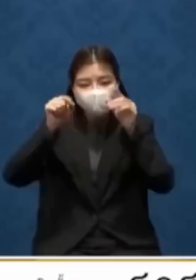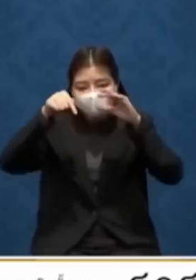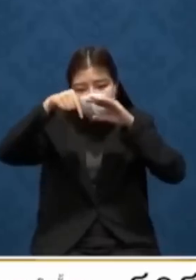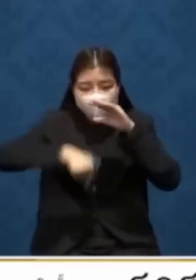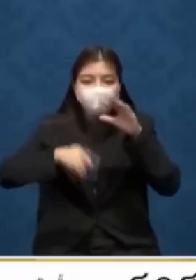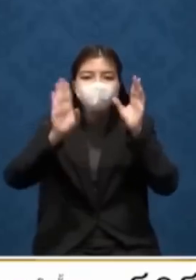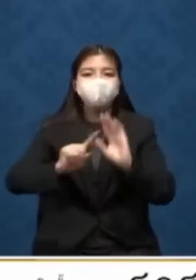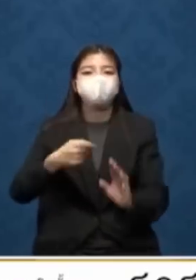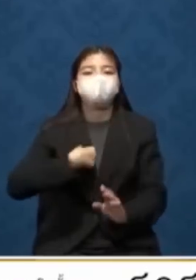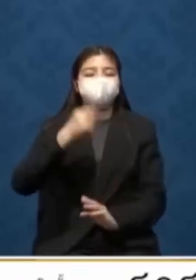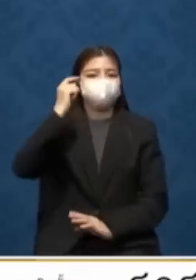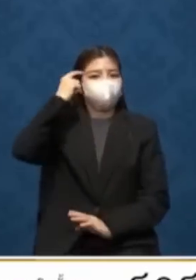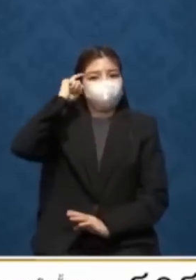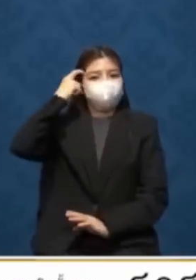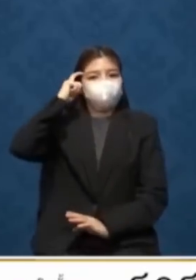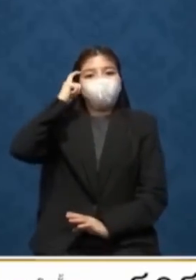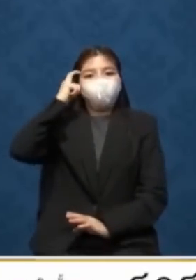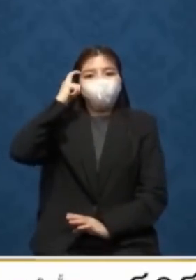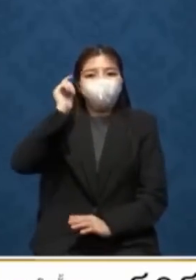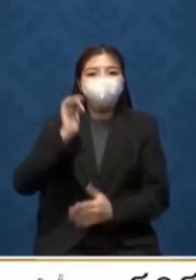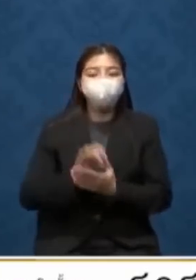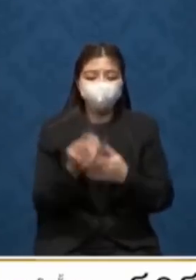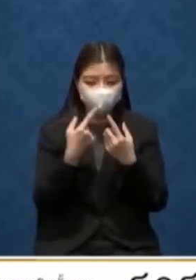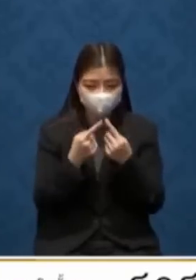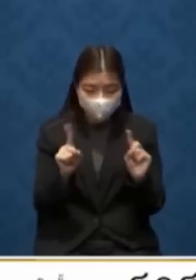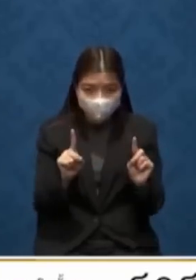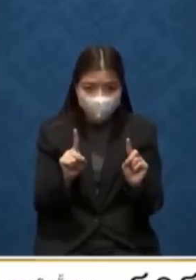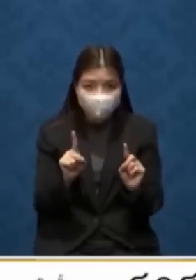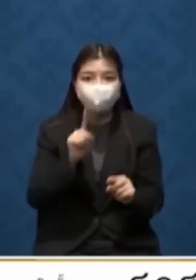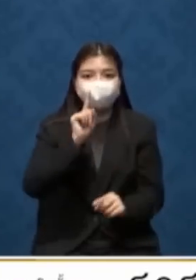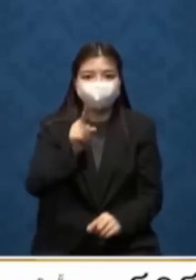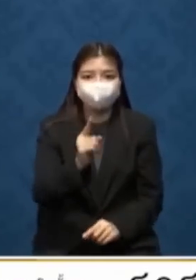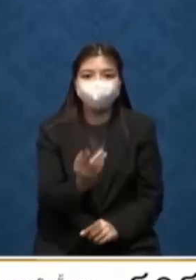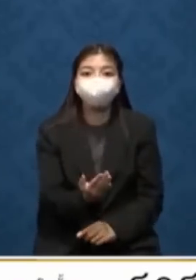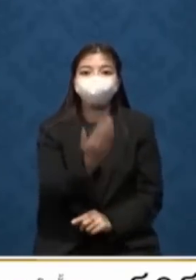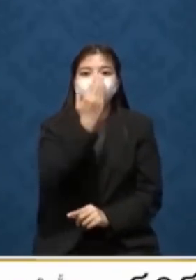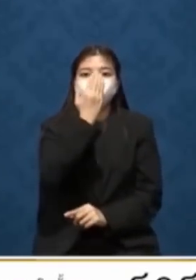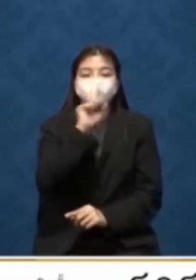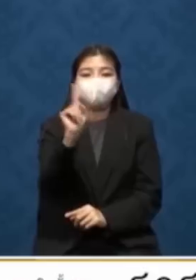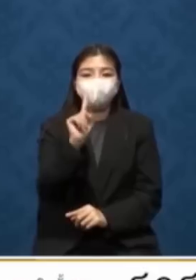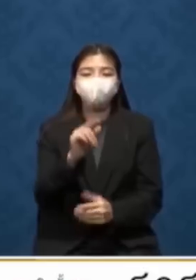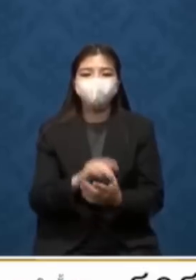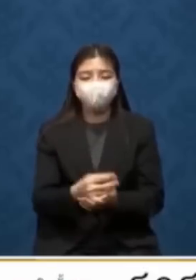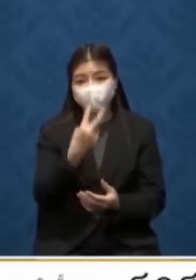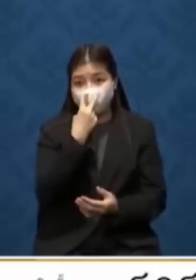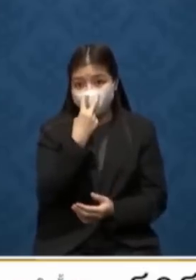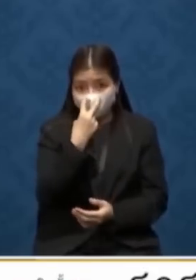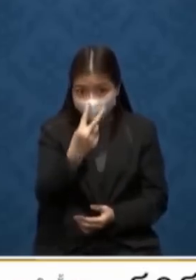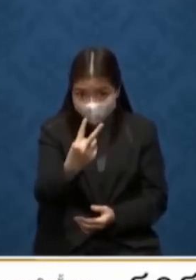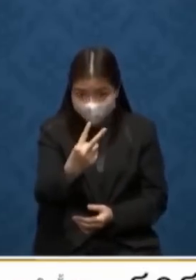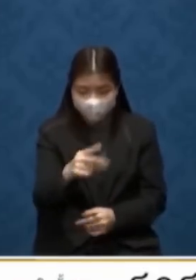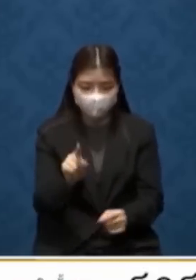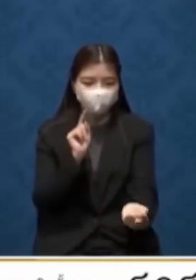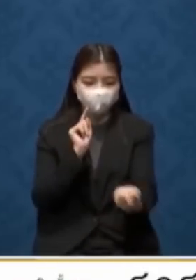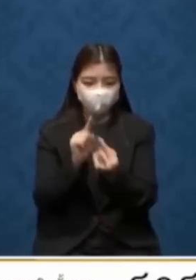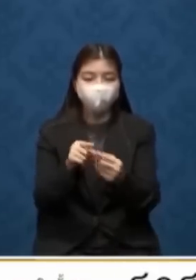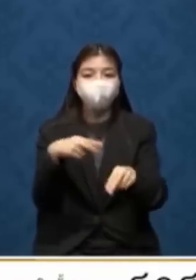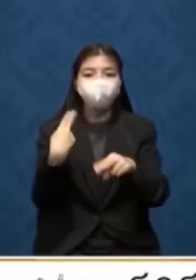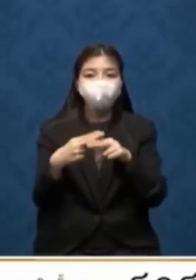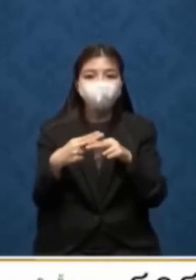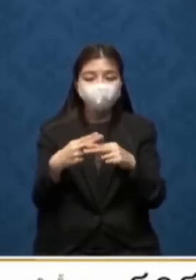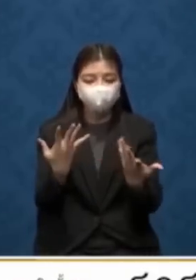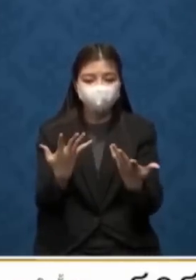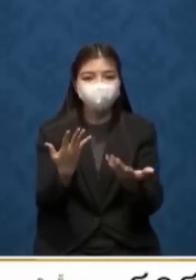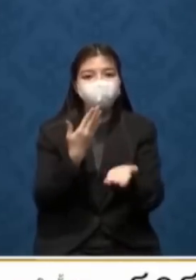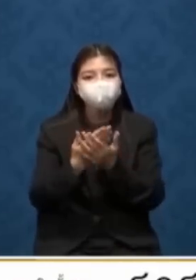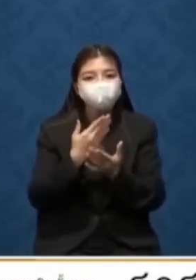ญามันคืออะไรแต่มันบังเอิญจริงๆครับที่สวที่เกี่ยวข้องกับการฟอกเงินและค้